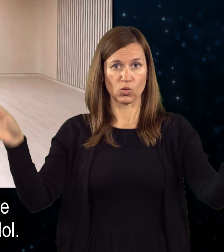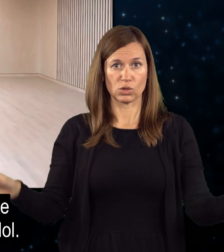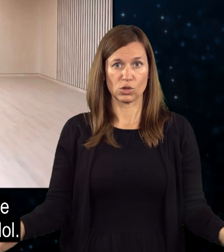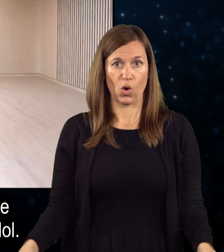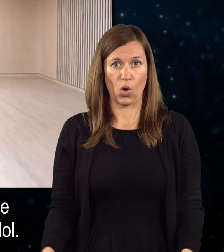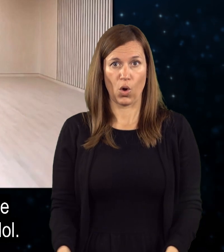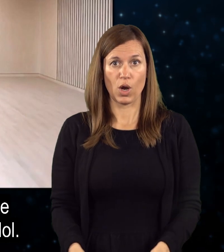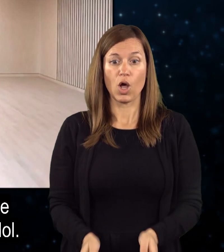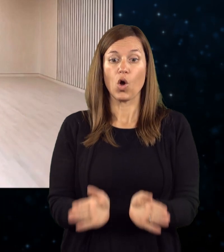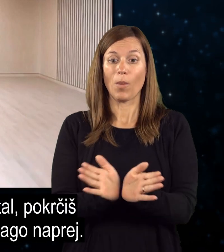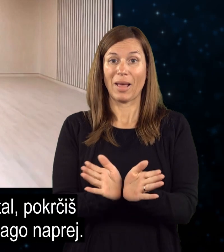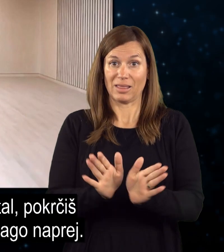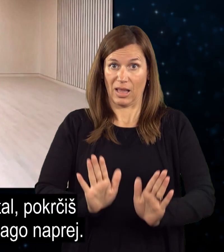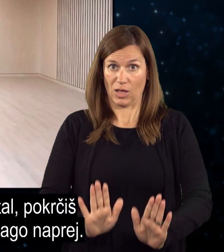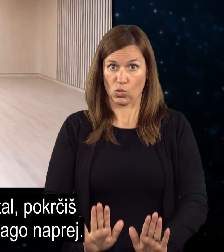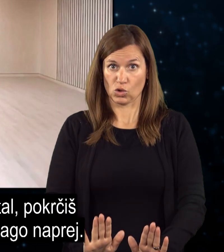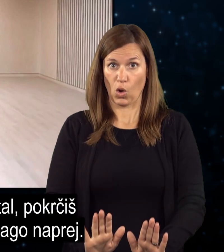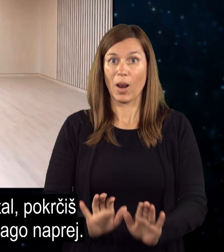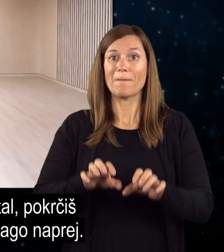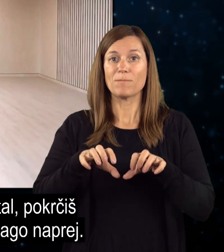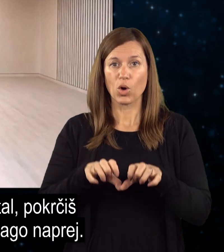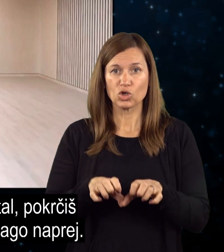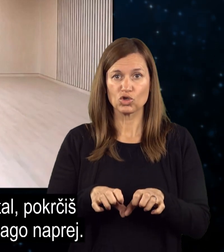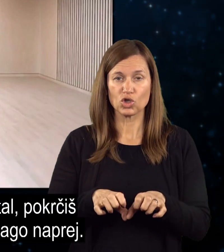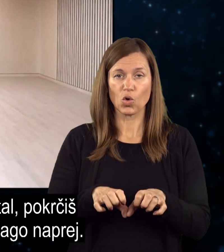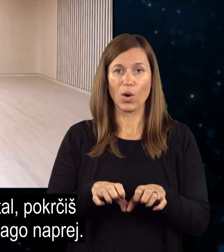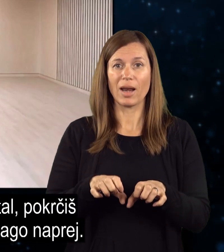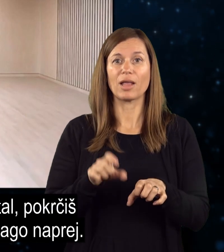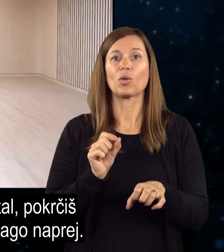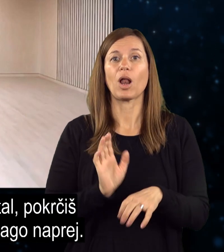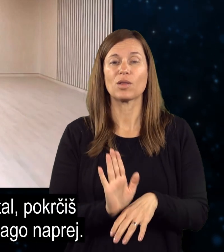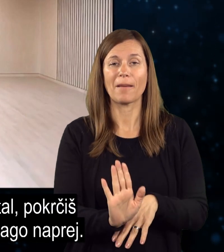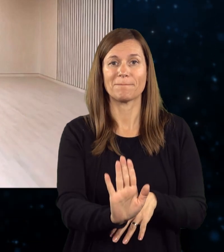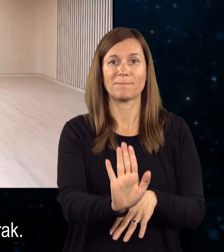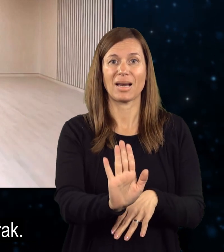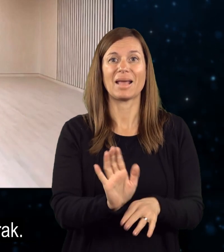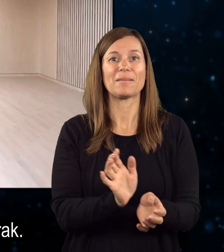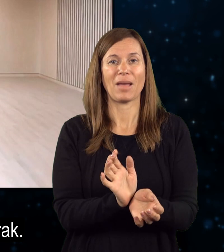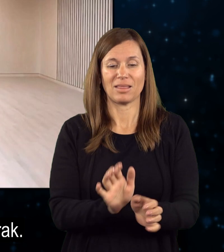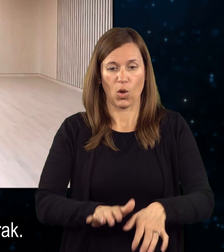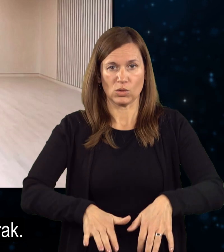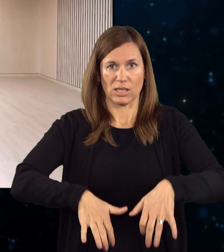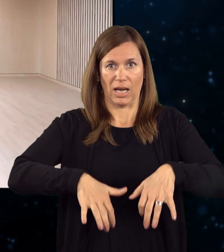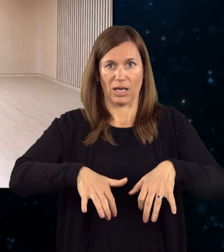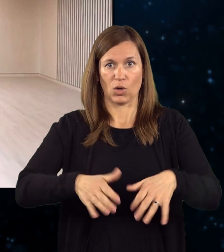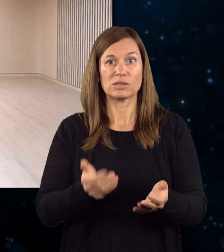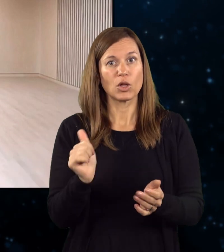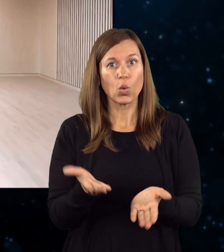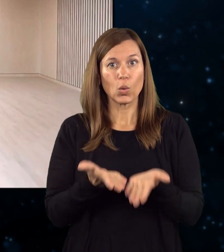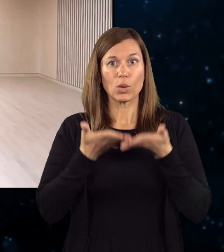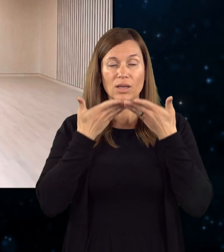navzdol, ko se pete dotaknejo do tal, pokrčaš kolena in jih potisneš blago naprej, pete grejo v zrak. Vdih pete